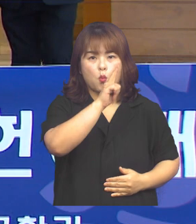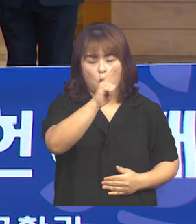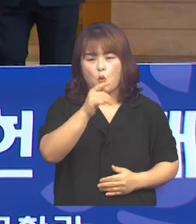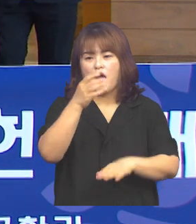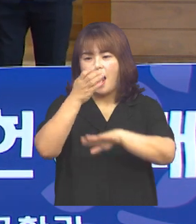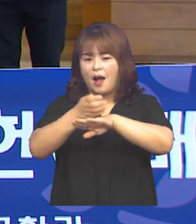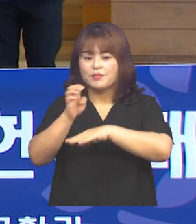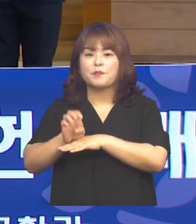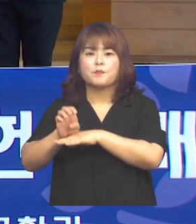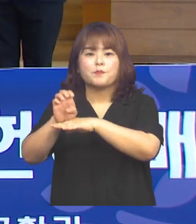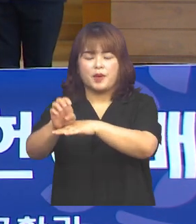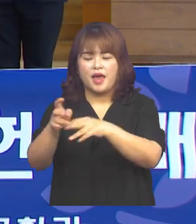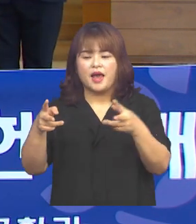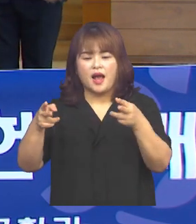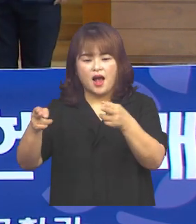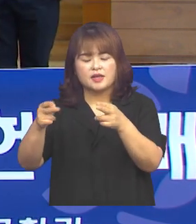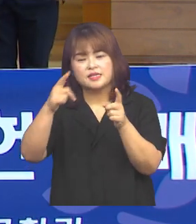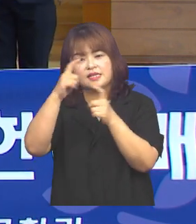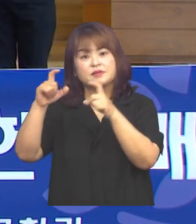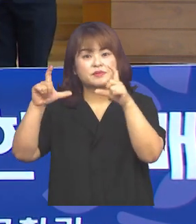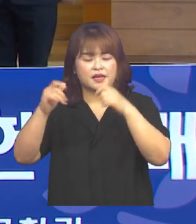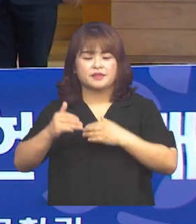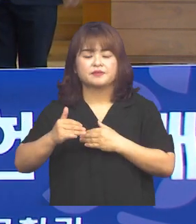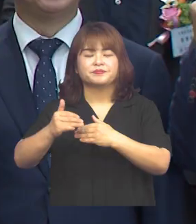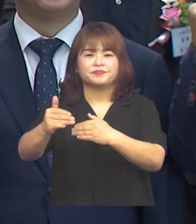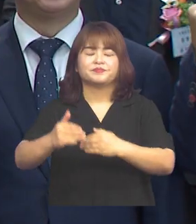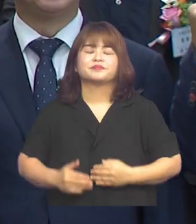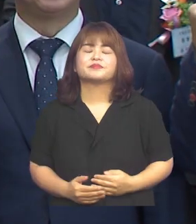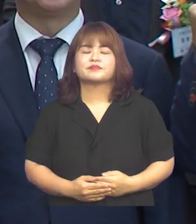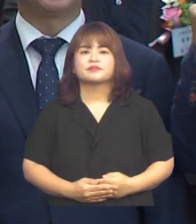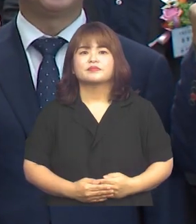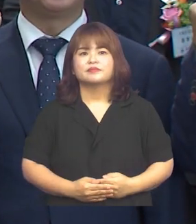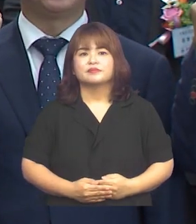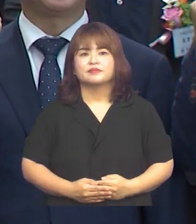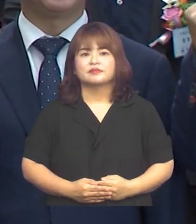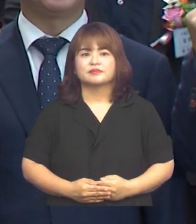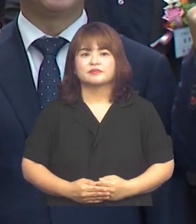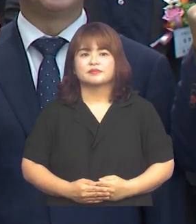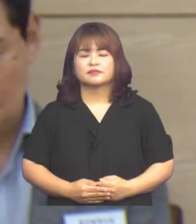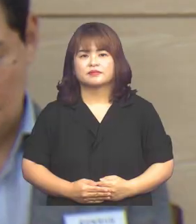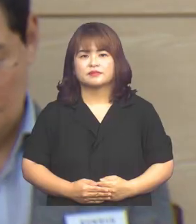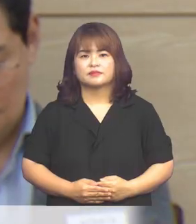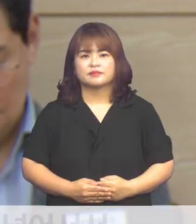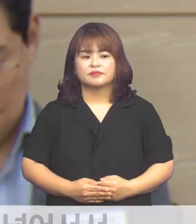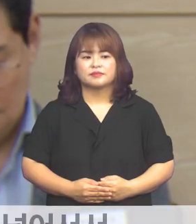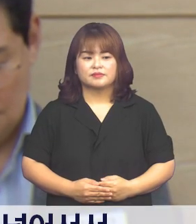축사, 감사폐 수여, 테이프 커팅식 및 기념촬영 순으로 진행됐습니다.